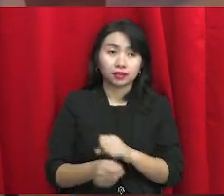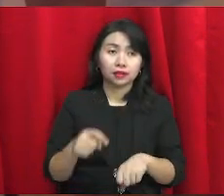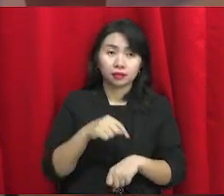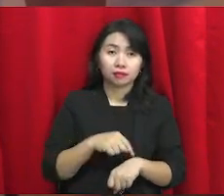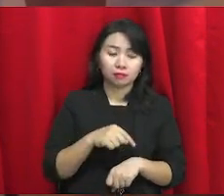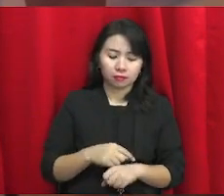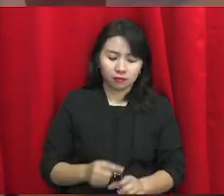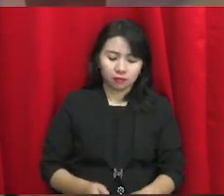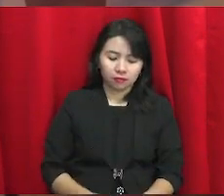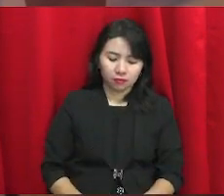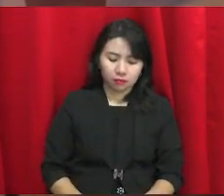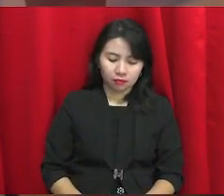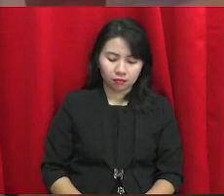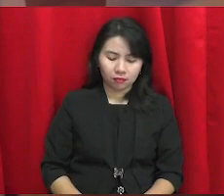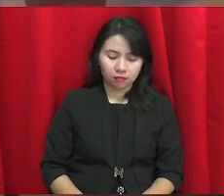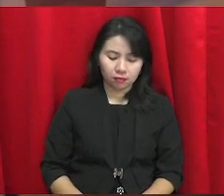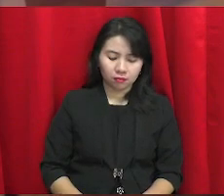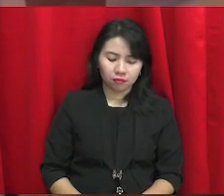magdadrive. Amen. Kumakain.